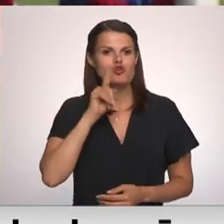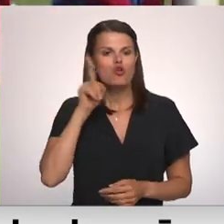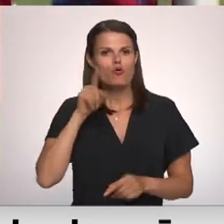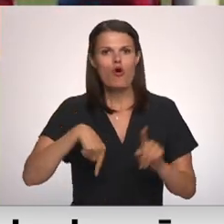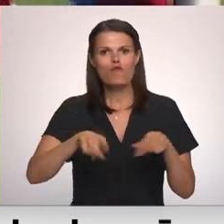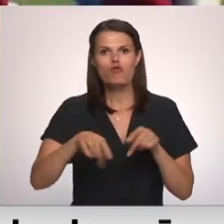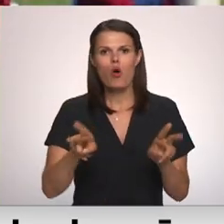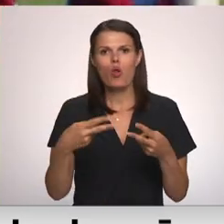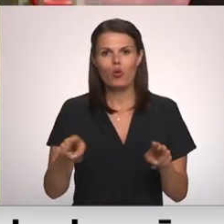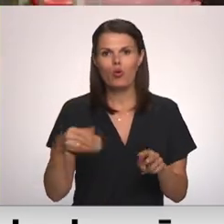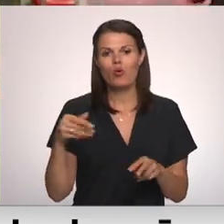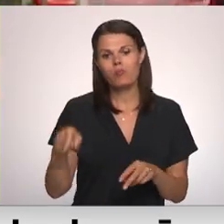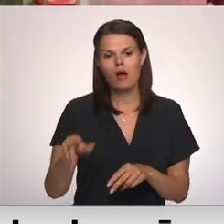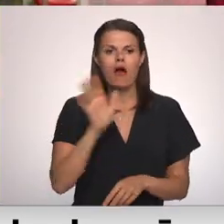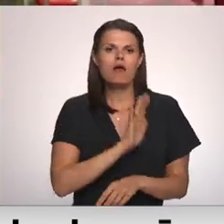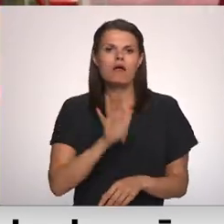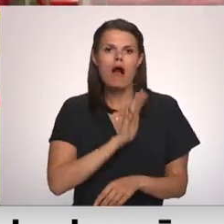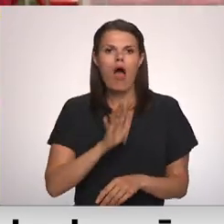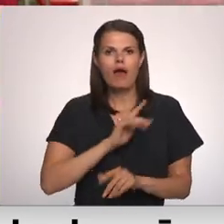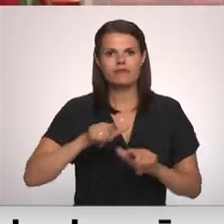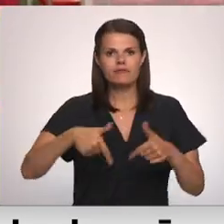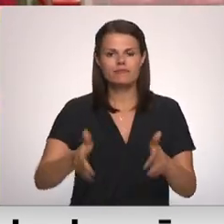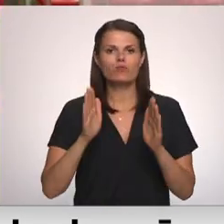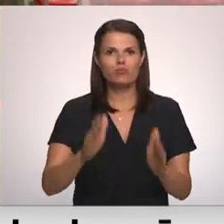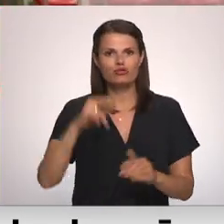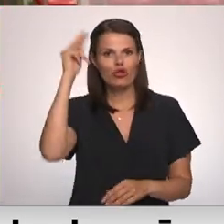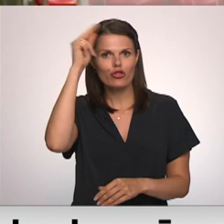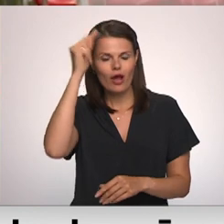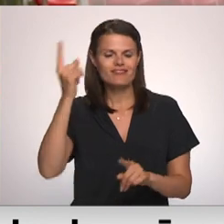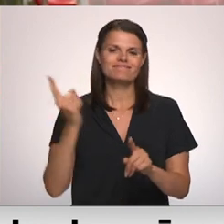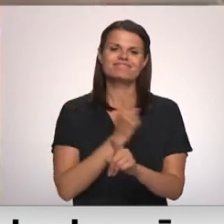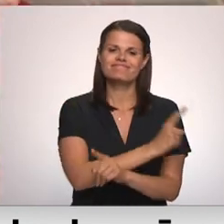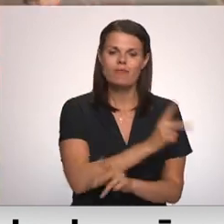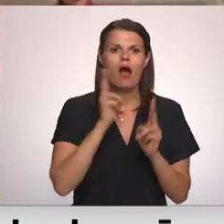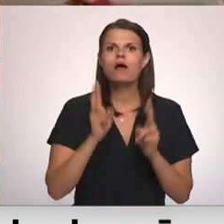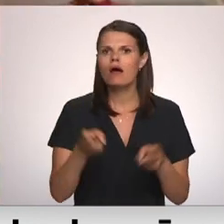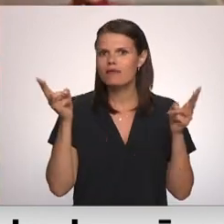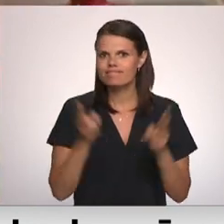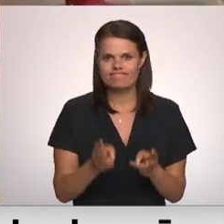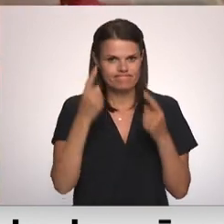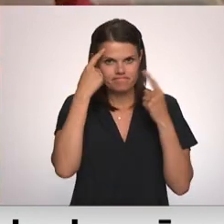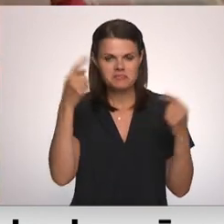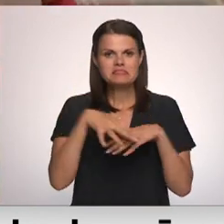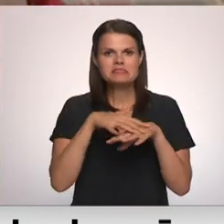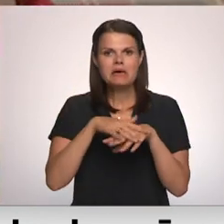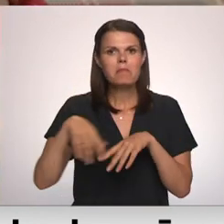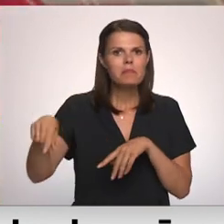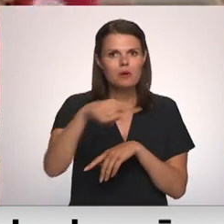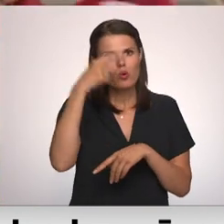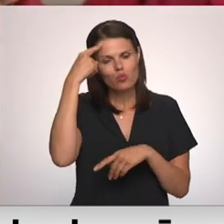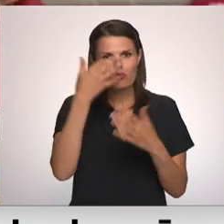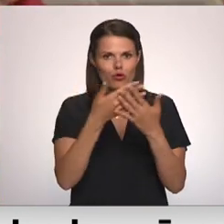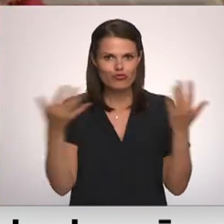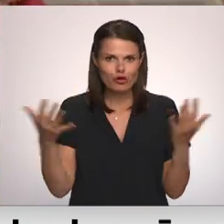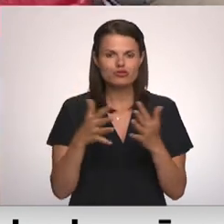kluba audzēknis, esot gaidījis savu treniņu. Kā tieši nelaime notikusi, nav zināms. Sabiedrībā izskan dažādi viedokļi,